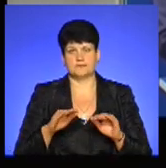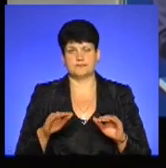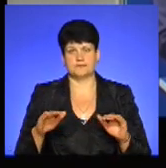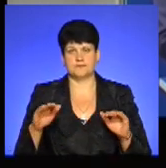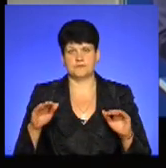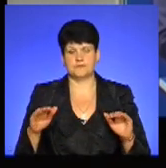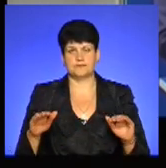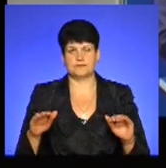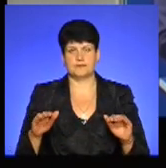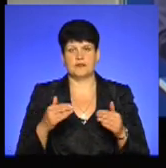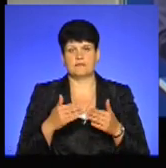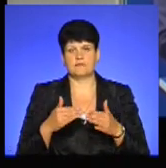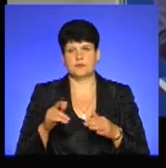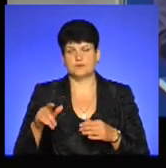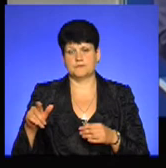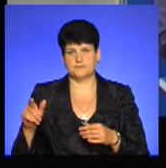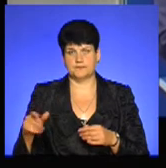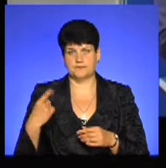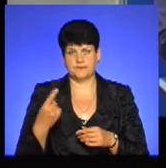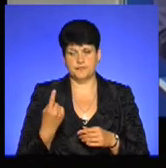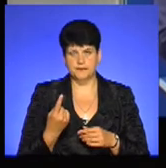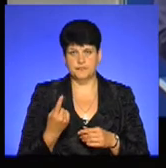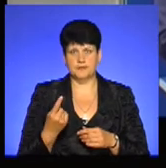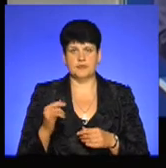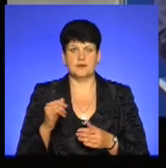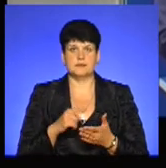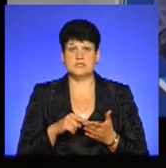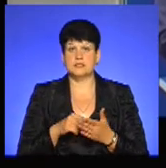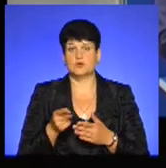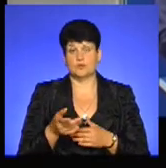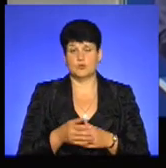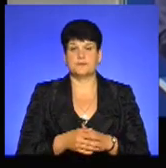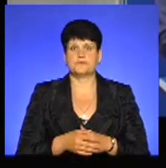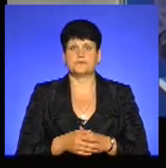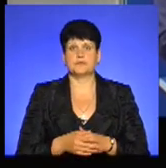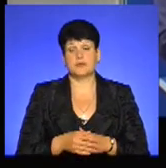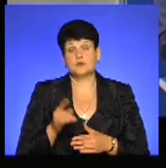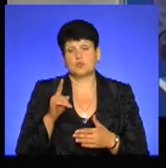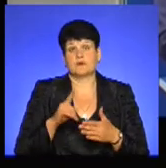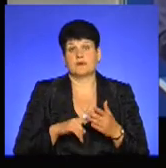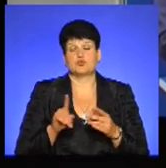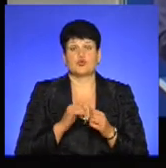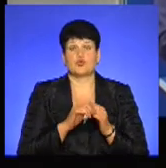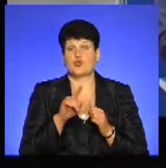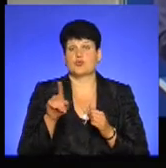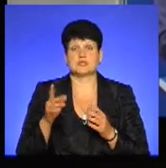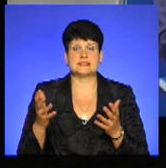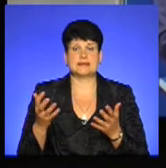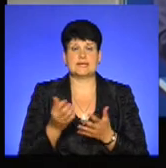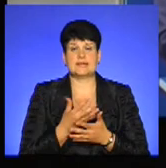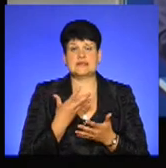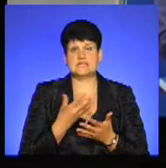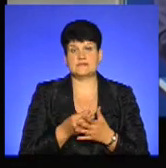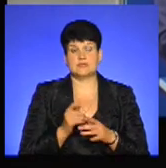нашими жителями області і міста Тернополя. Сподіваємося, що кожен знайде свій